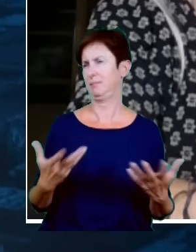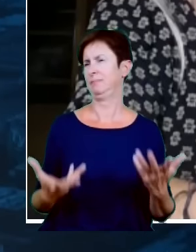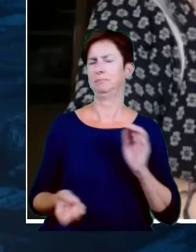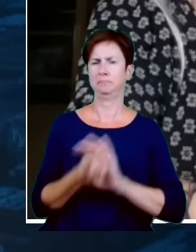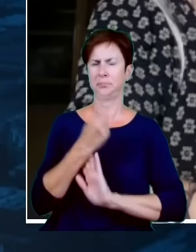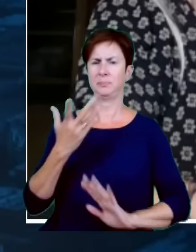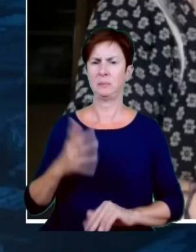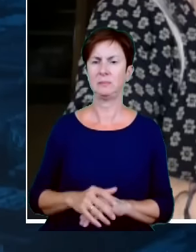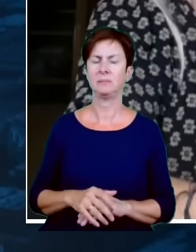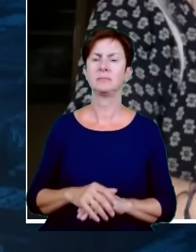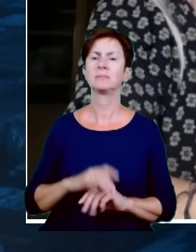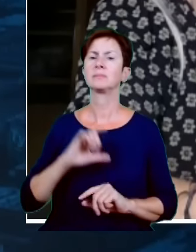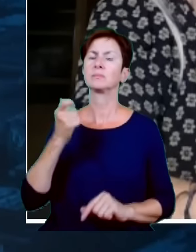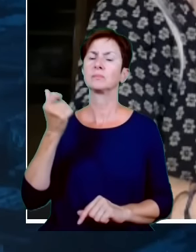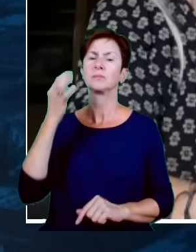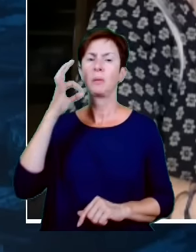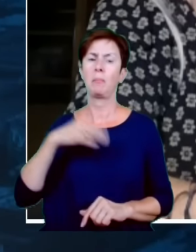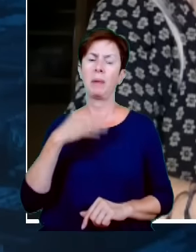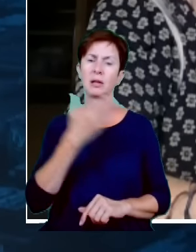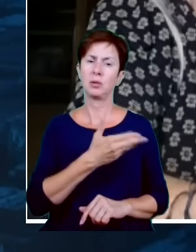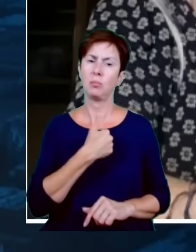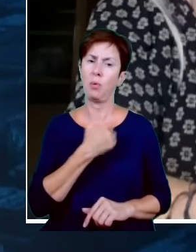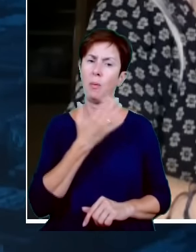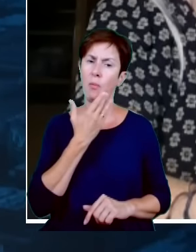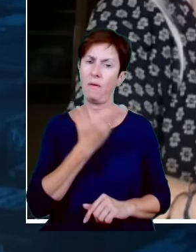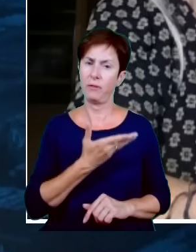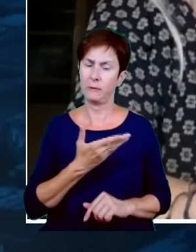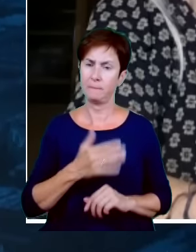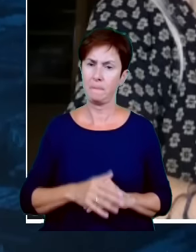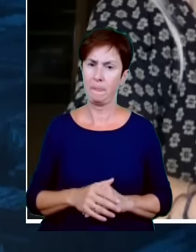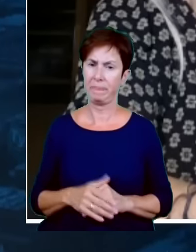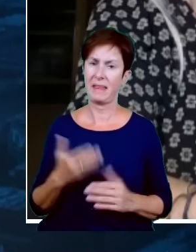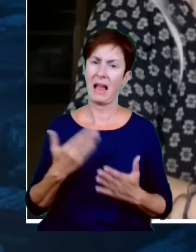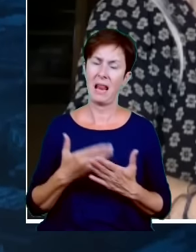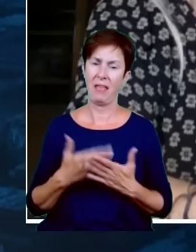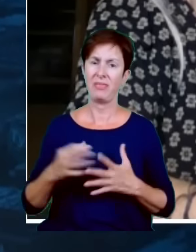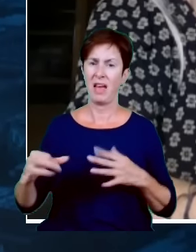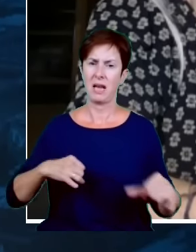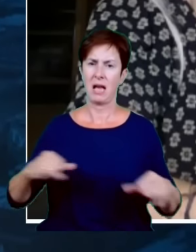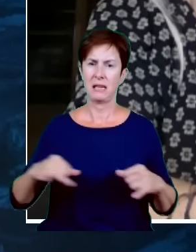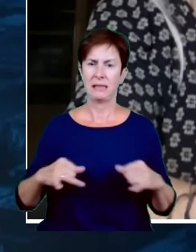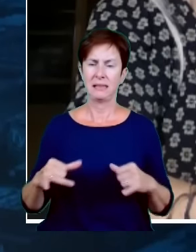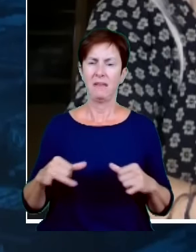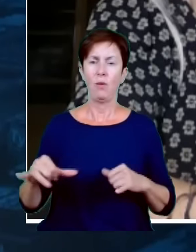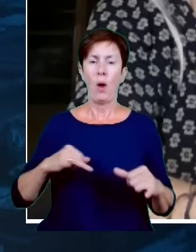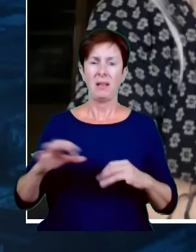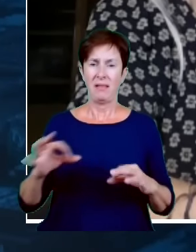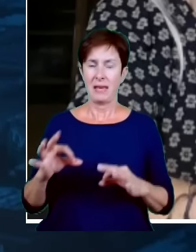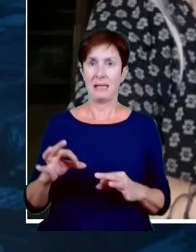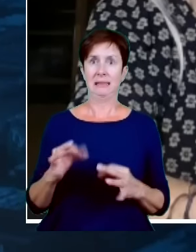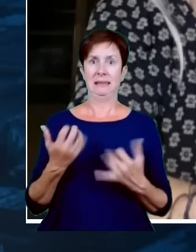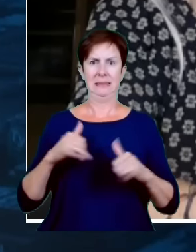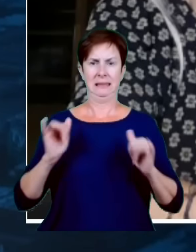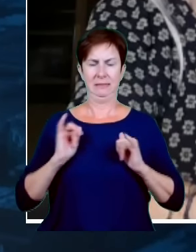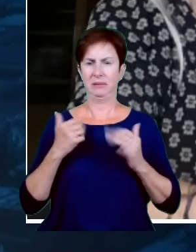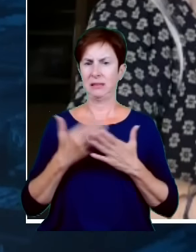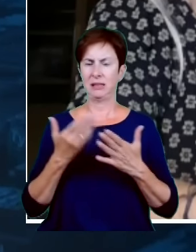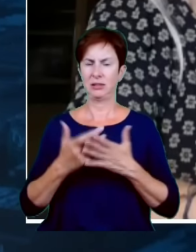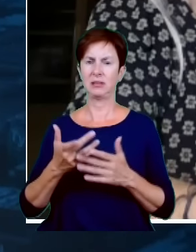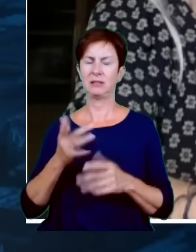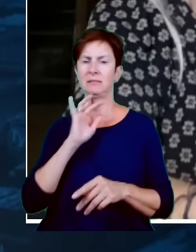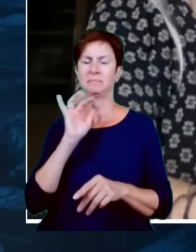Staniszkis o tym że dzisiaj pewnie dlatego to razi obecną władzę czy platformę obywatelską bo te słowa krytyki są pod ich adresem